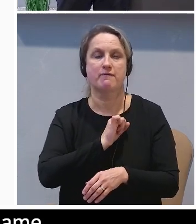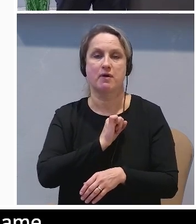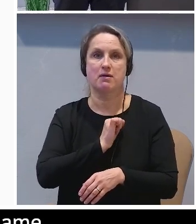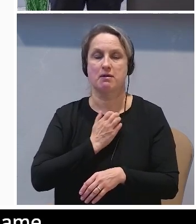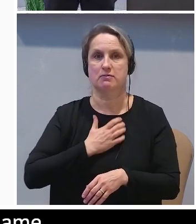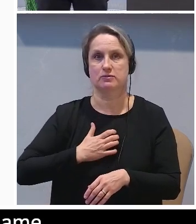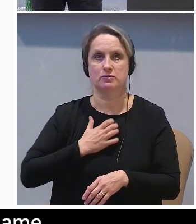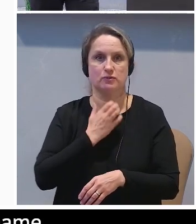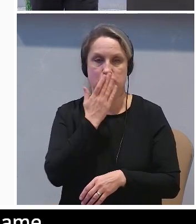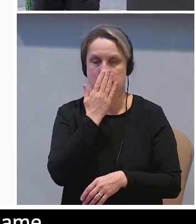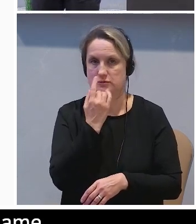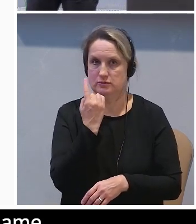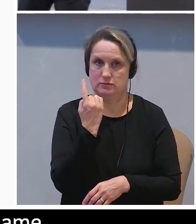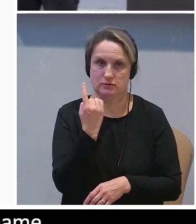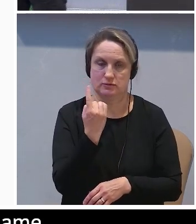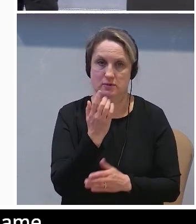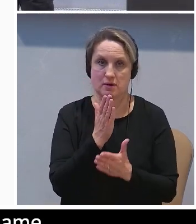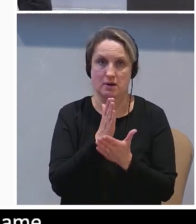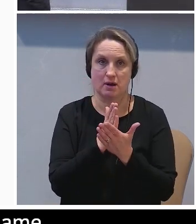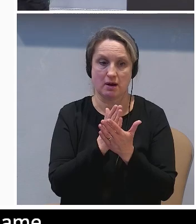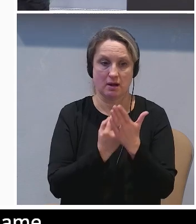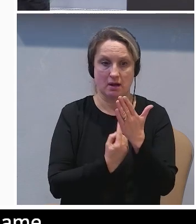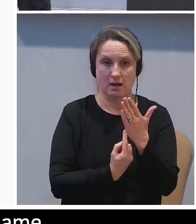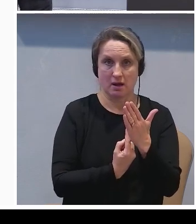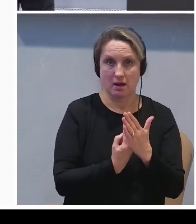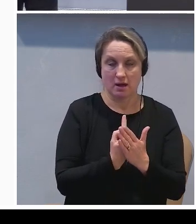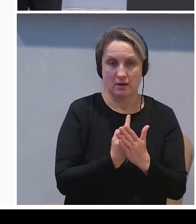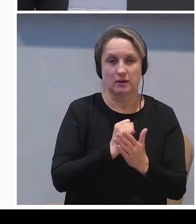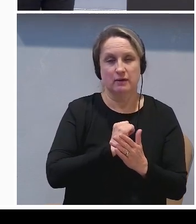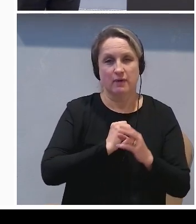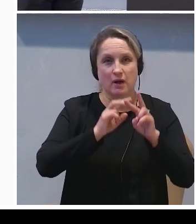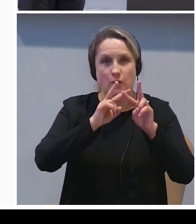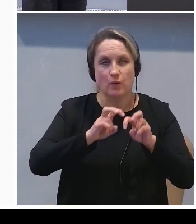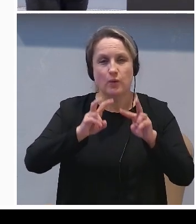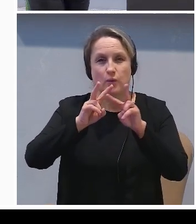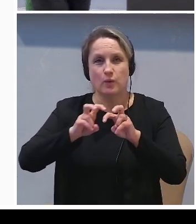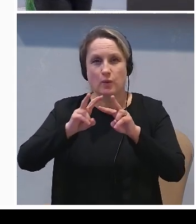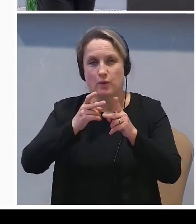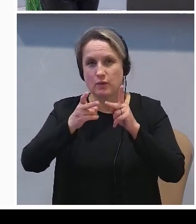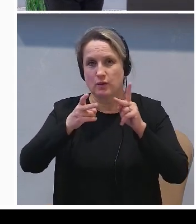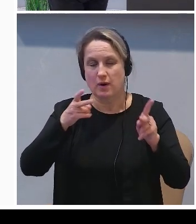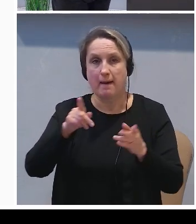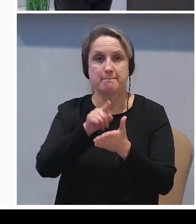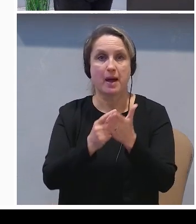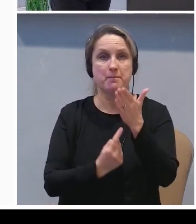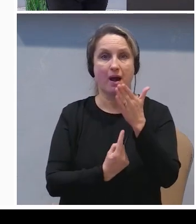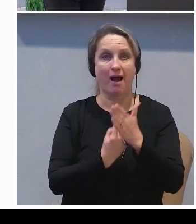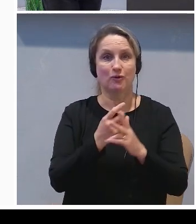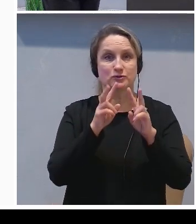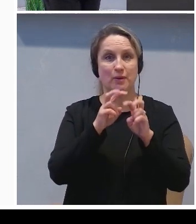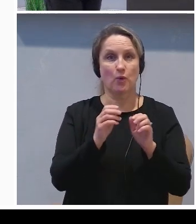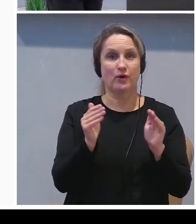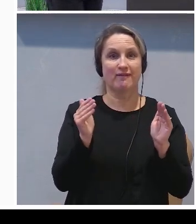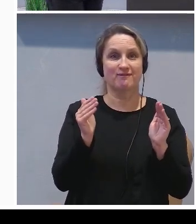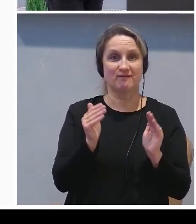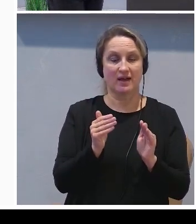Meil on vaja iga haiguse puhul viia läbi erinevad uuringud. Me peame alustama alati väikesest uuringust ja siis viima läbi üha suuremaid